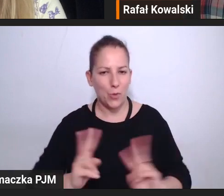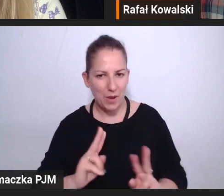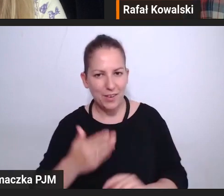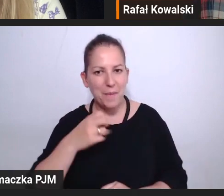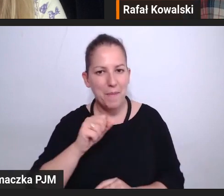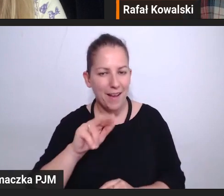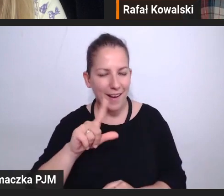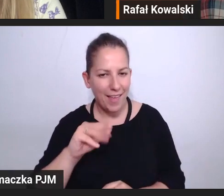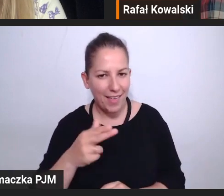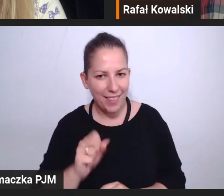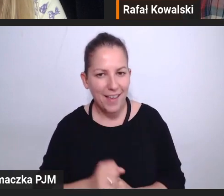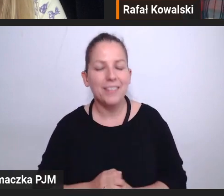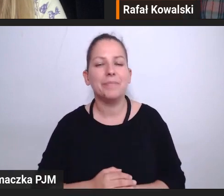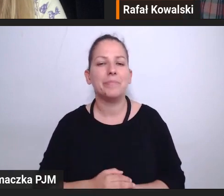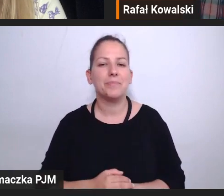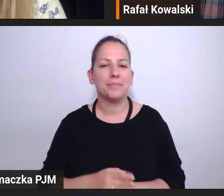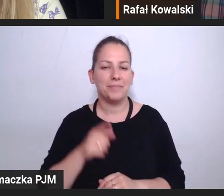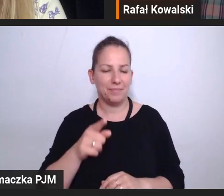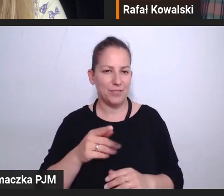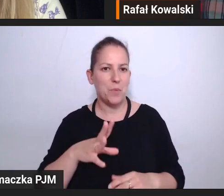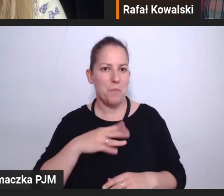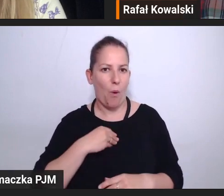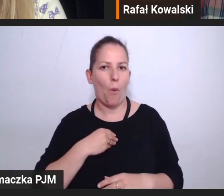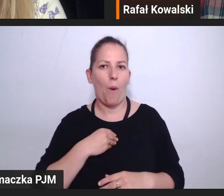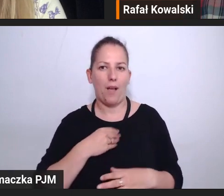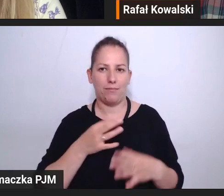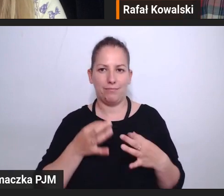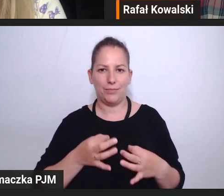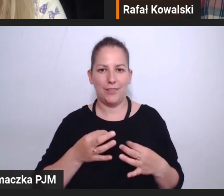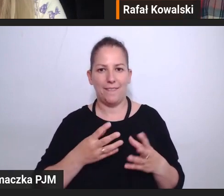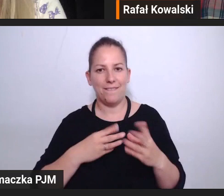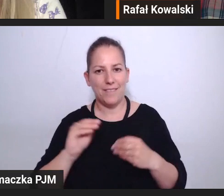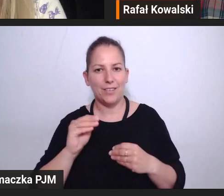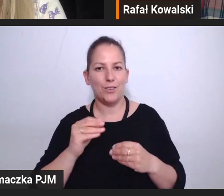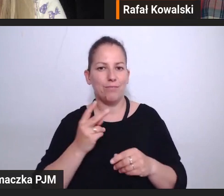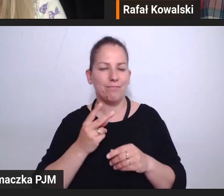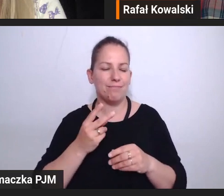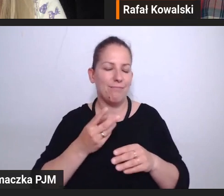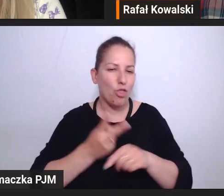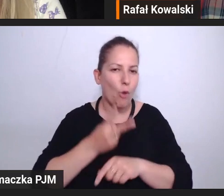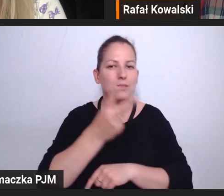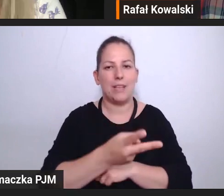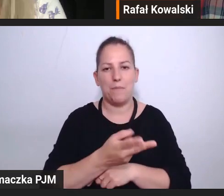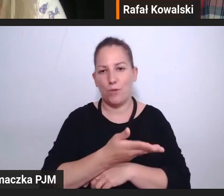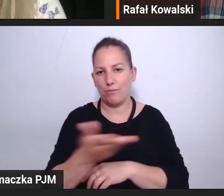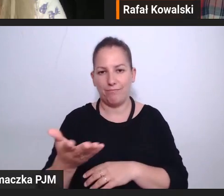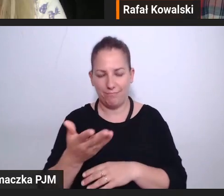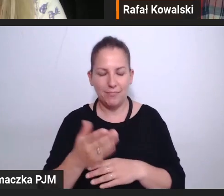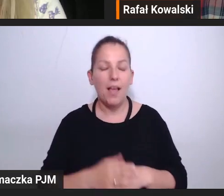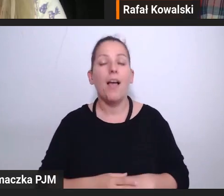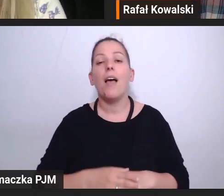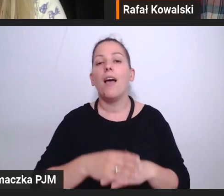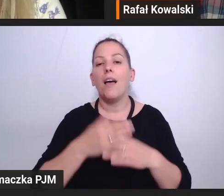Marlenie za to, że mogła zwiększyć dostępność naszej transmisji. Dziękuję wszystkim